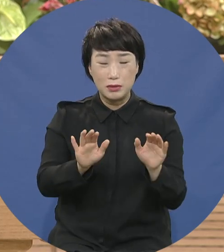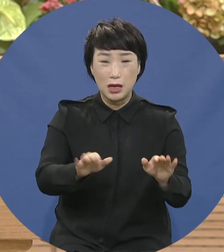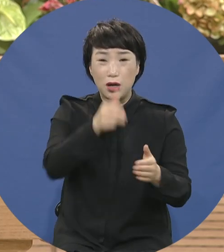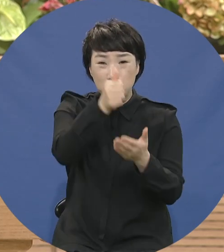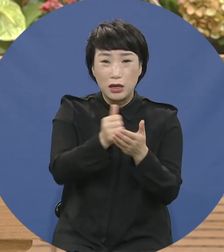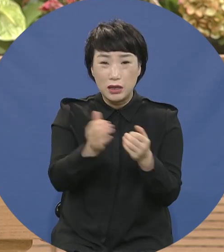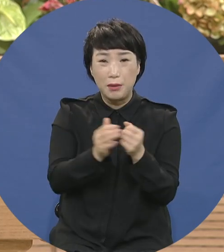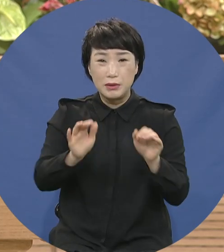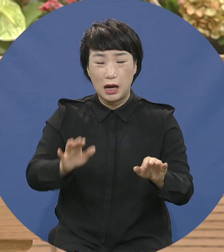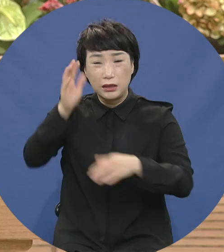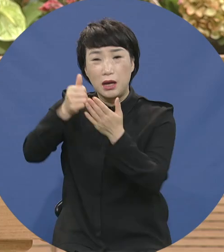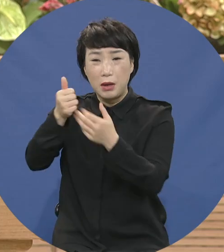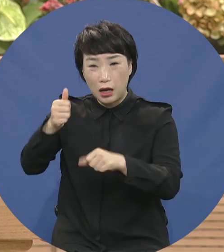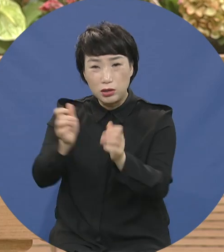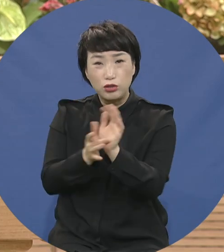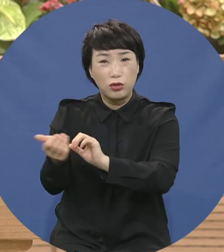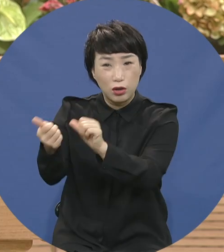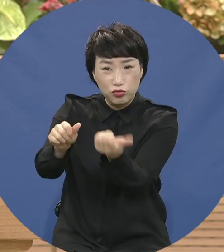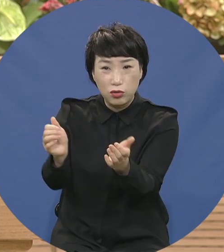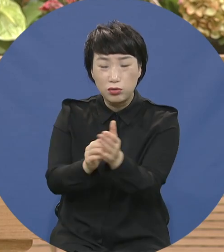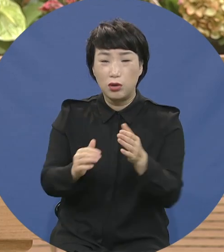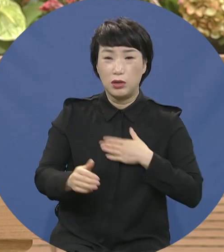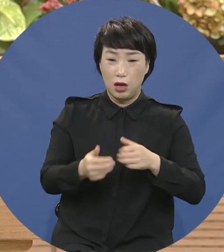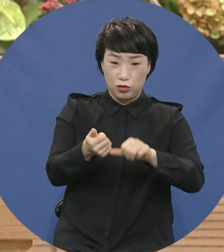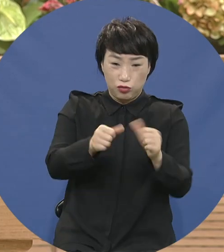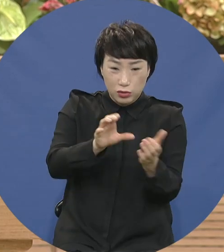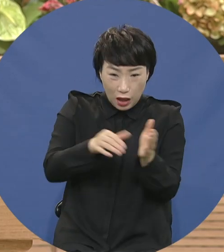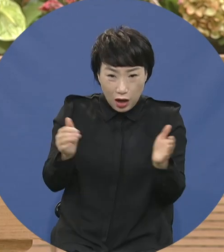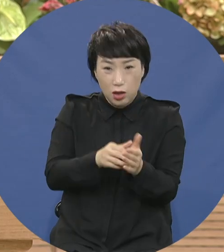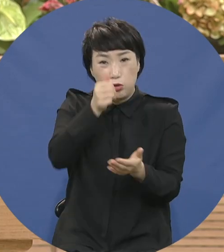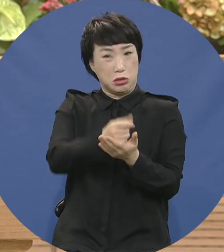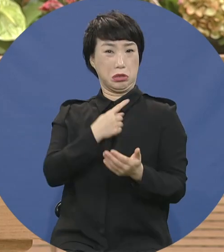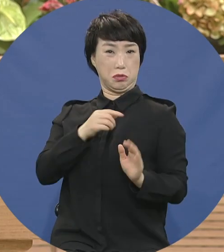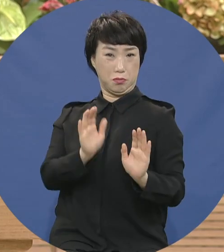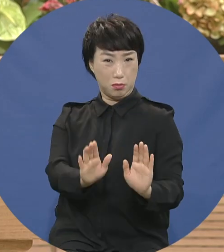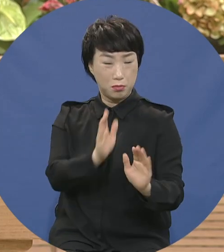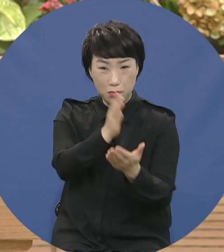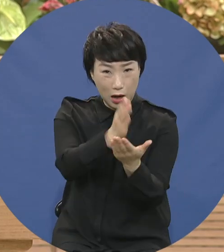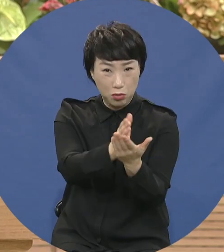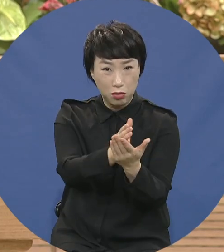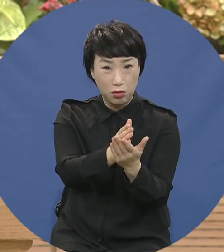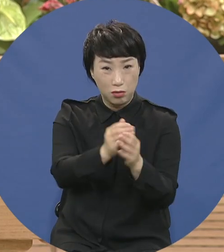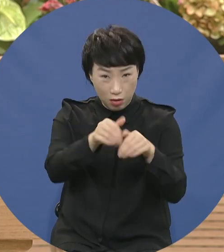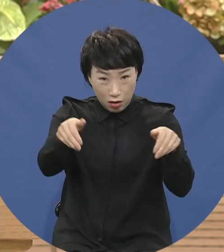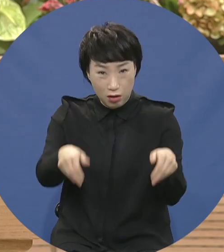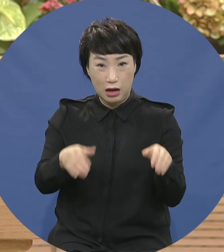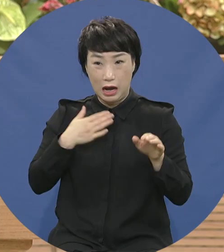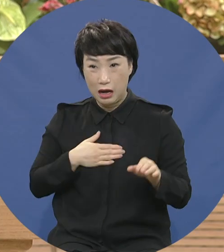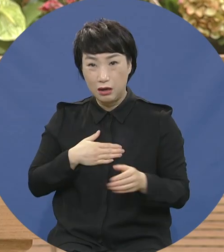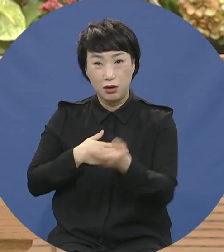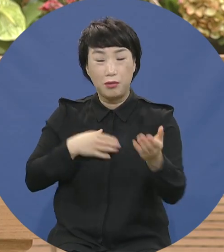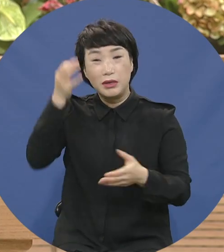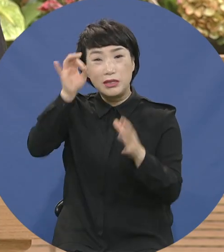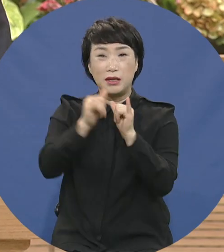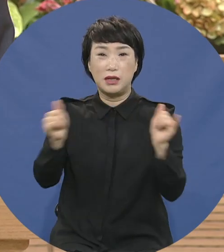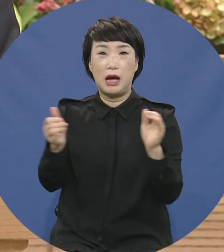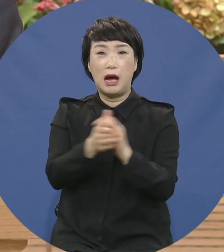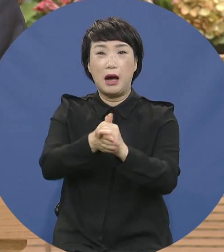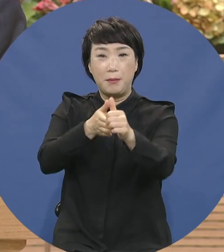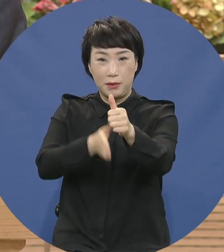때문에 하나님의 아들이 죽었다면 나도 죽기까지 죄를 짓지 말아야 된다. 인정하시면 아멘